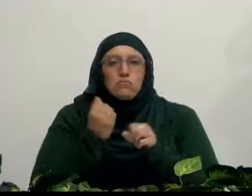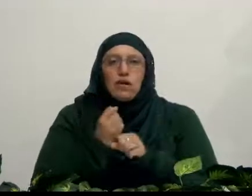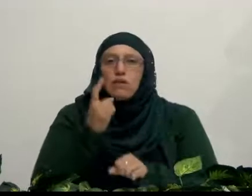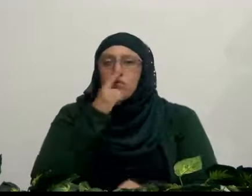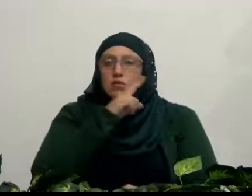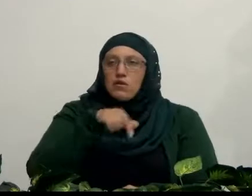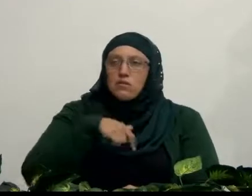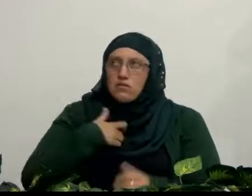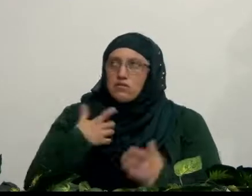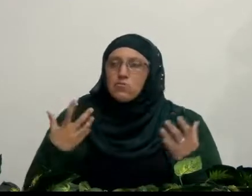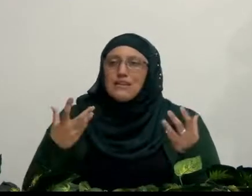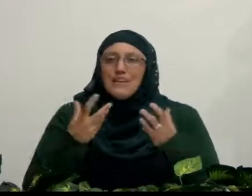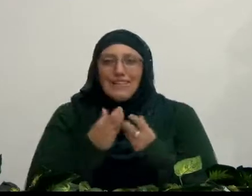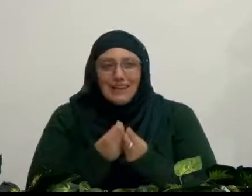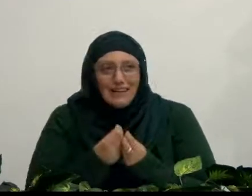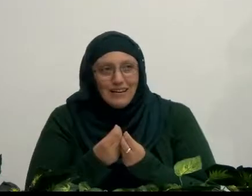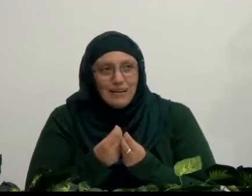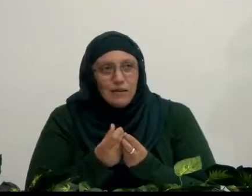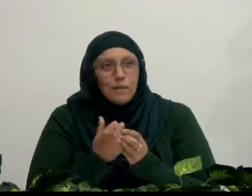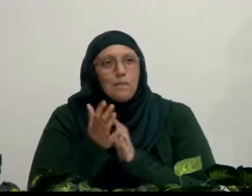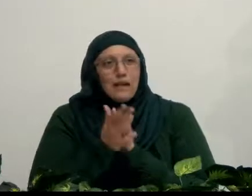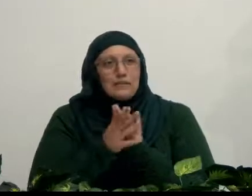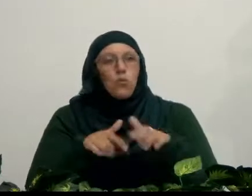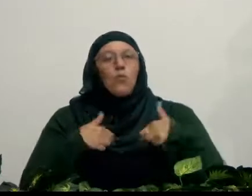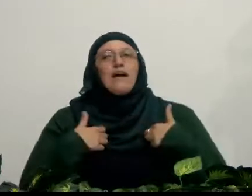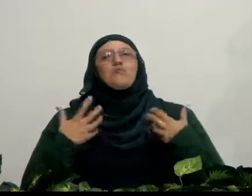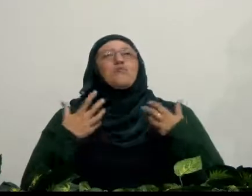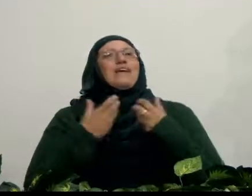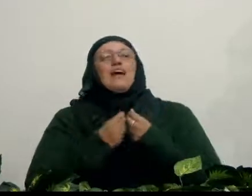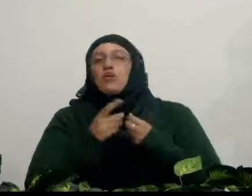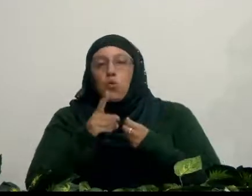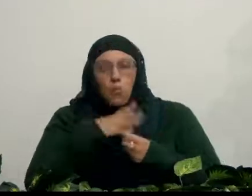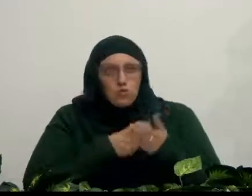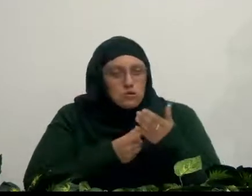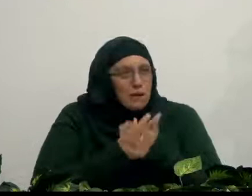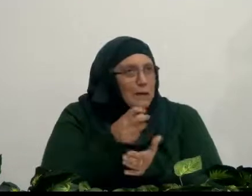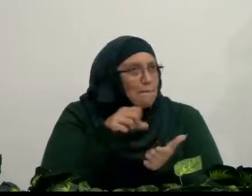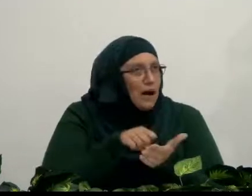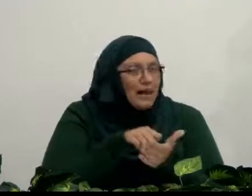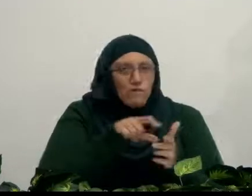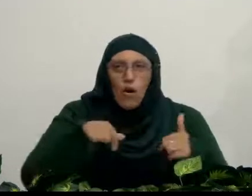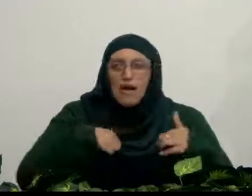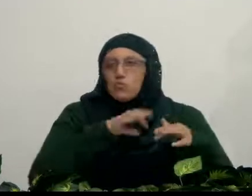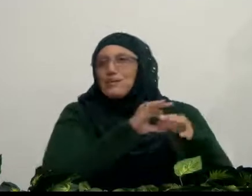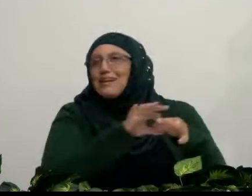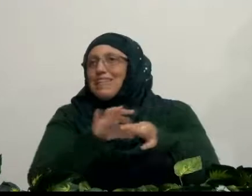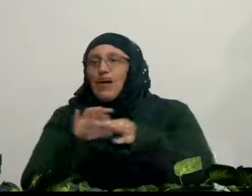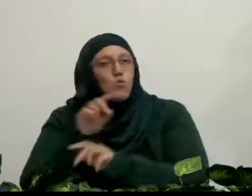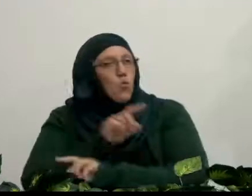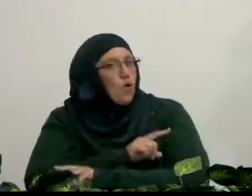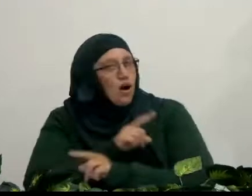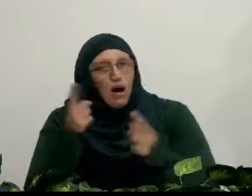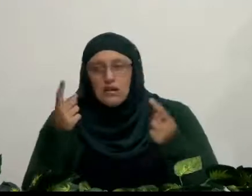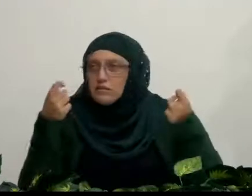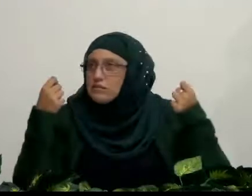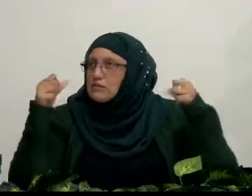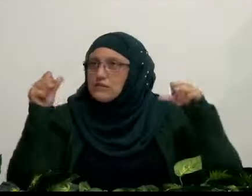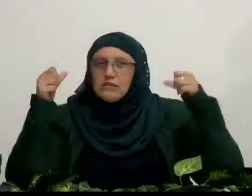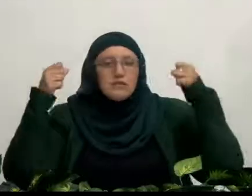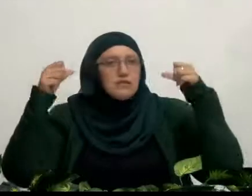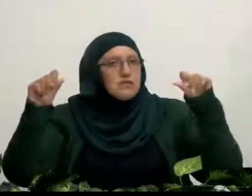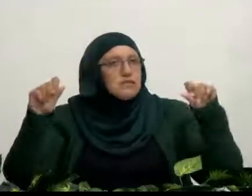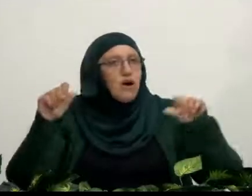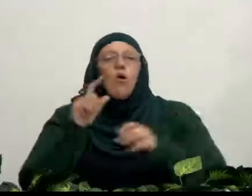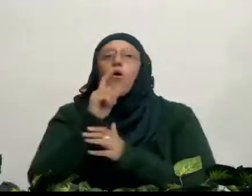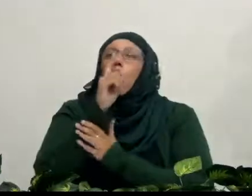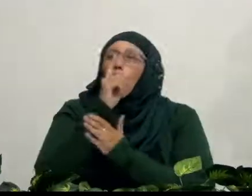that wholeheartedly they are together, you will not succeed. ولكن الله ألف بين قلوبهم. It